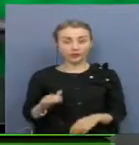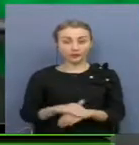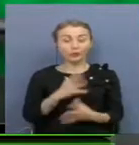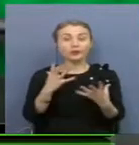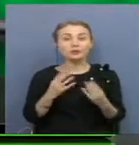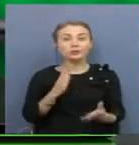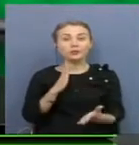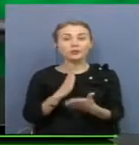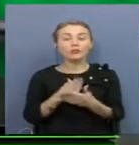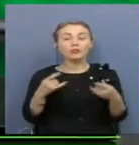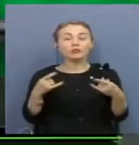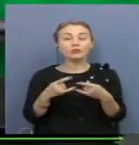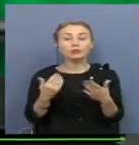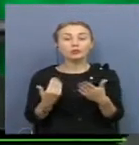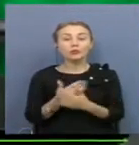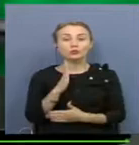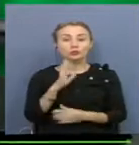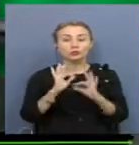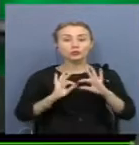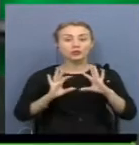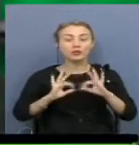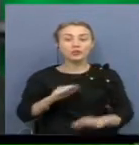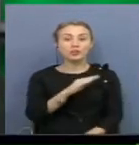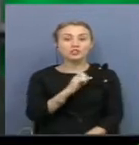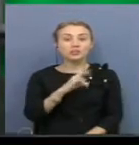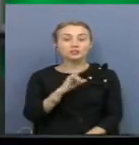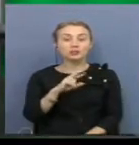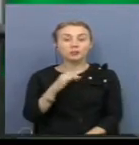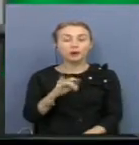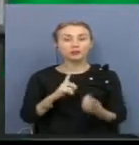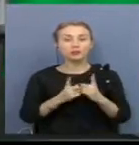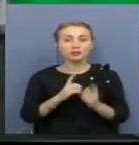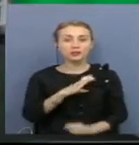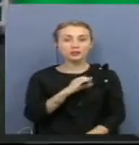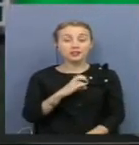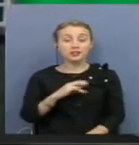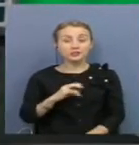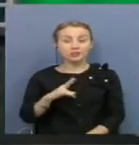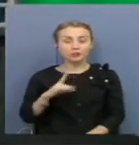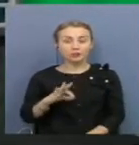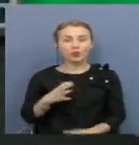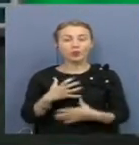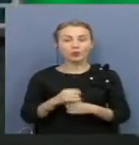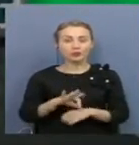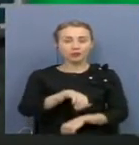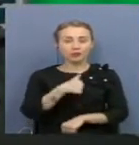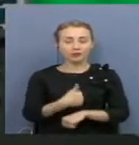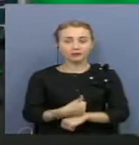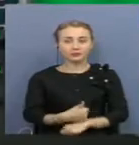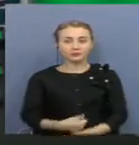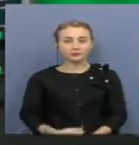Армысыздар, тікелей эфирде қорытынды жаңалықтар студияда мен Баласа Жақсыбай, сурда дармада Любовь Сенченко. Алда көретіндеріңіз.